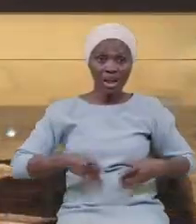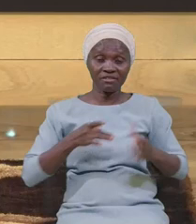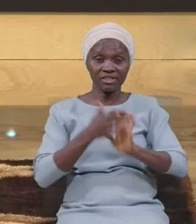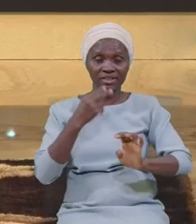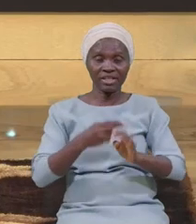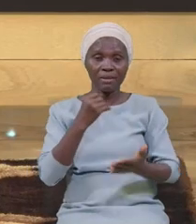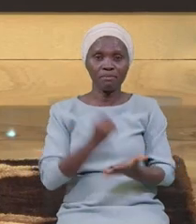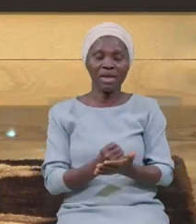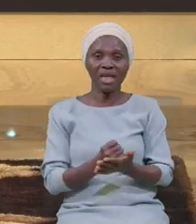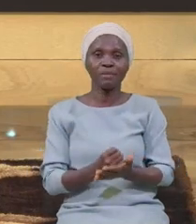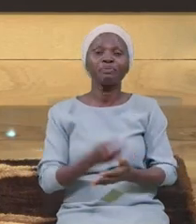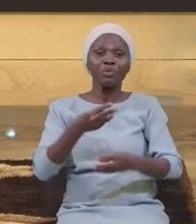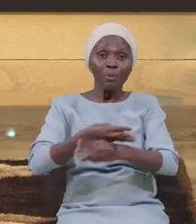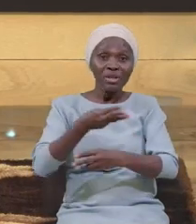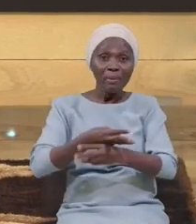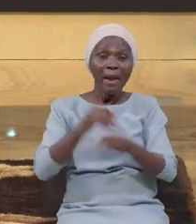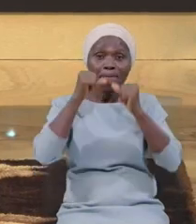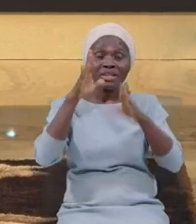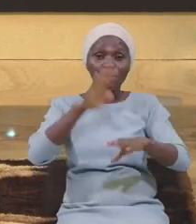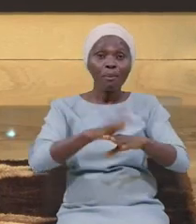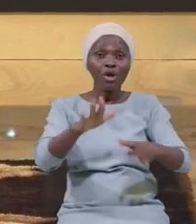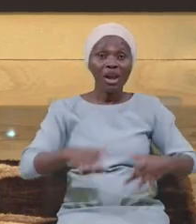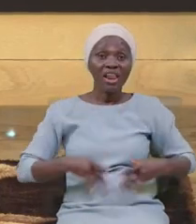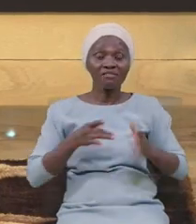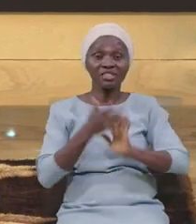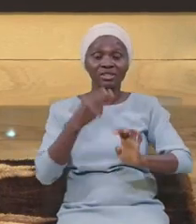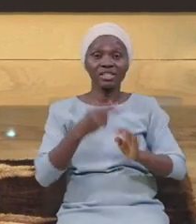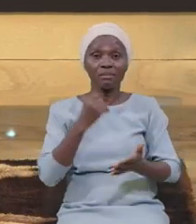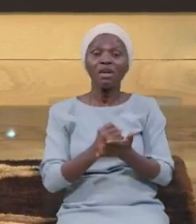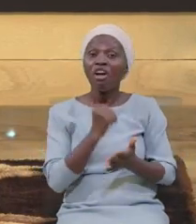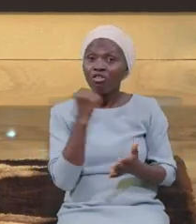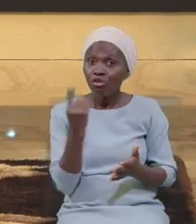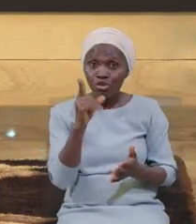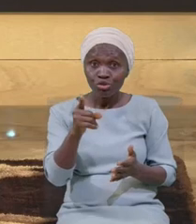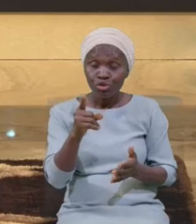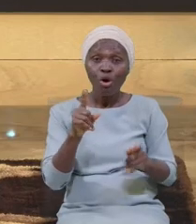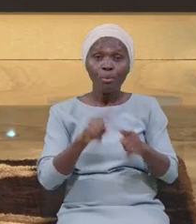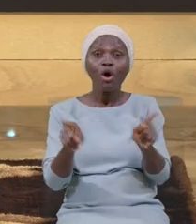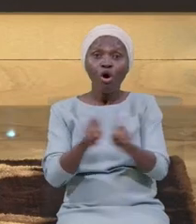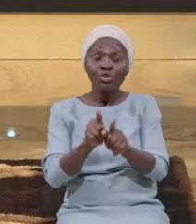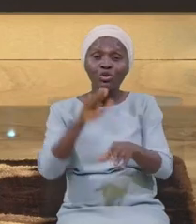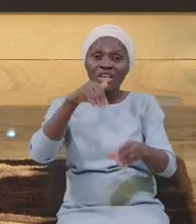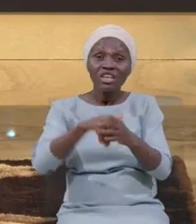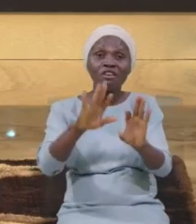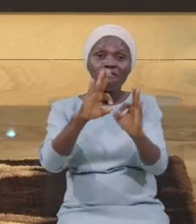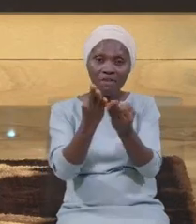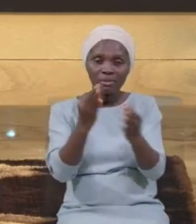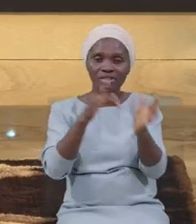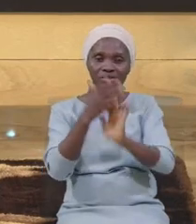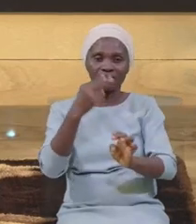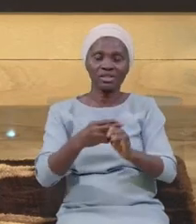bénédictions multiples dans votre vie. Non seulement dans votre vie, dans votre famille. Dans notre